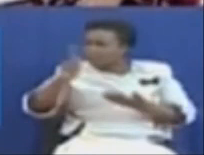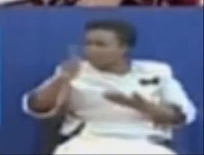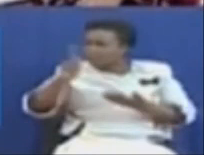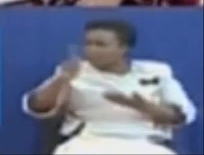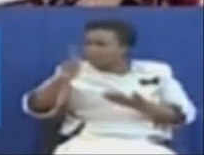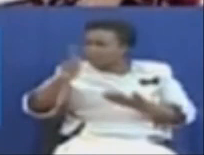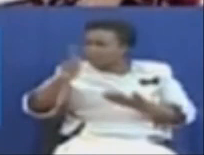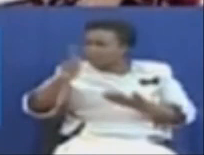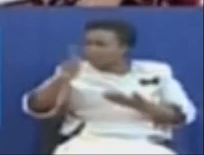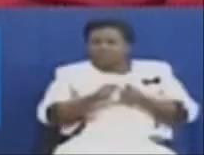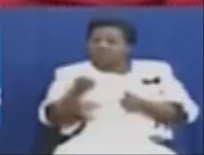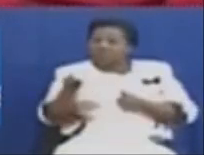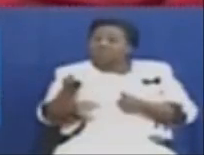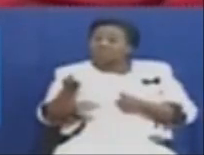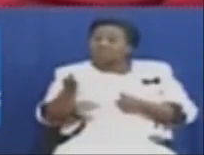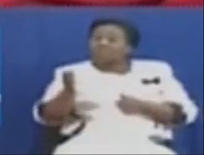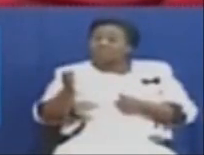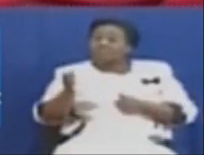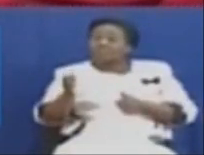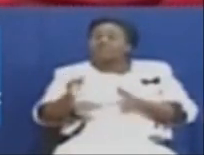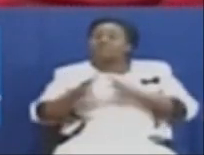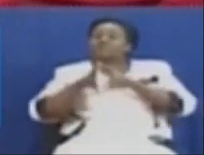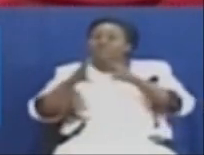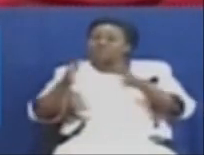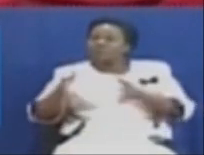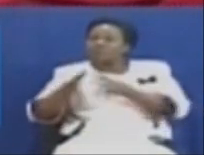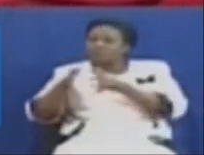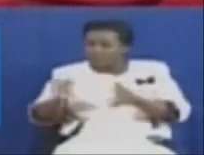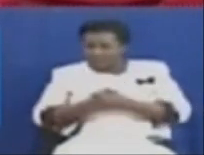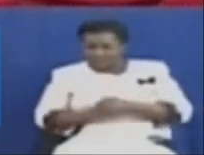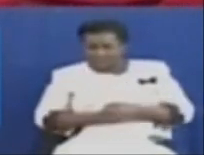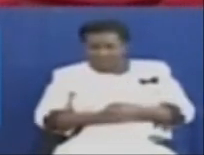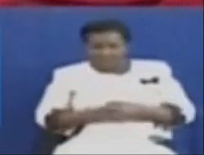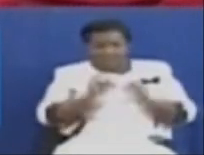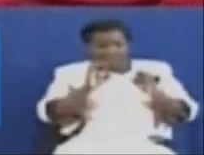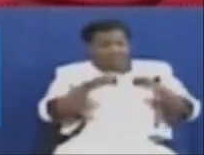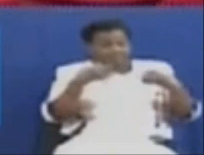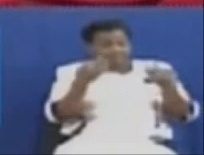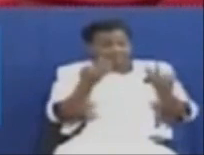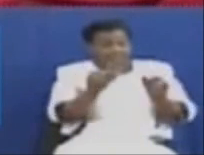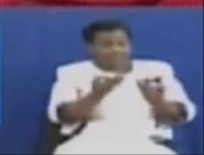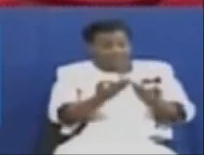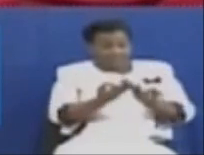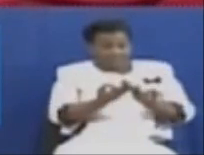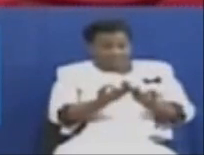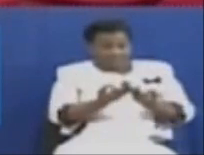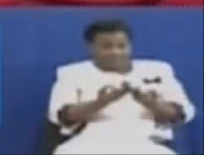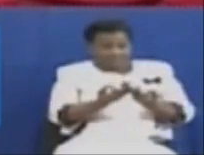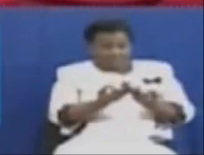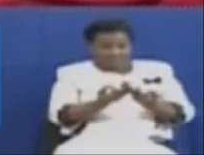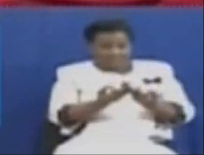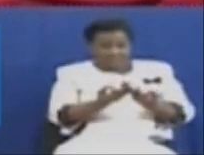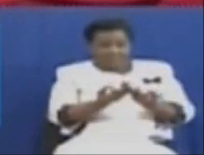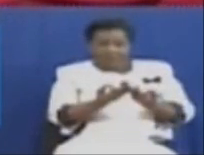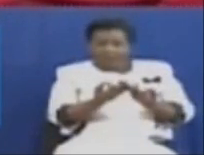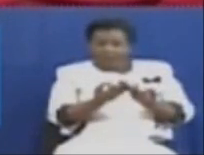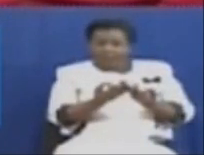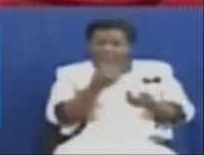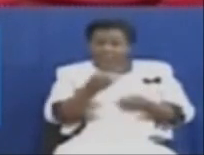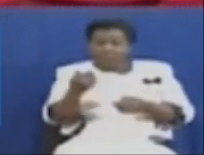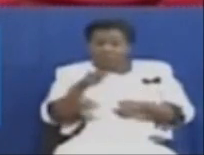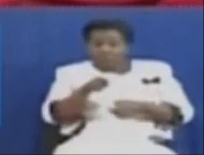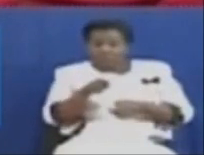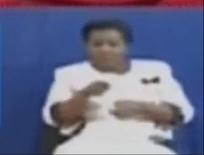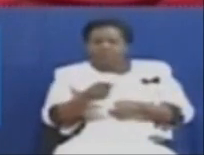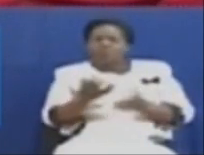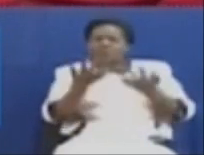nyongeza. Kwanza Mheshimiwa Naibu Spika, niruhusu nishukuru serikali kutujengea hospitali kubwa ya wilaya Mbulu vijijini.